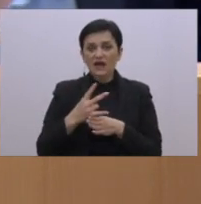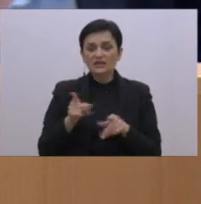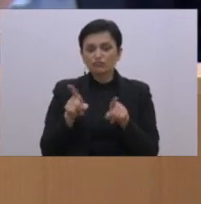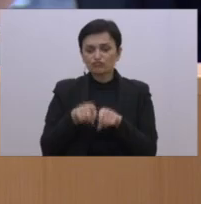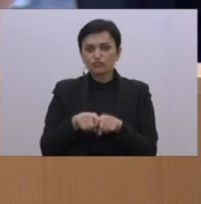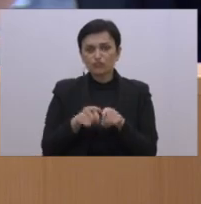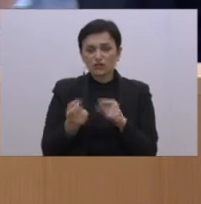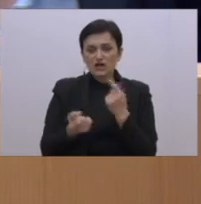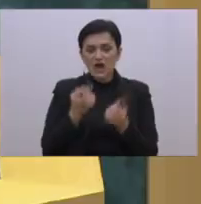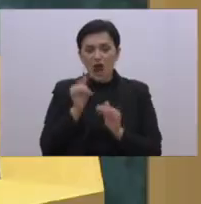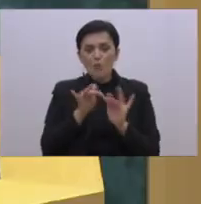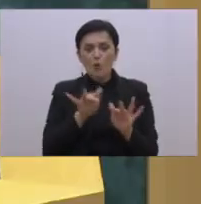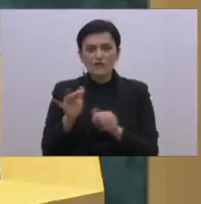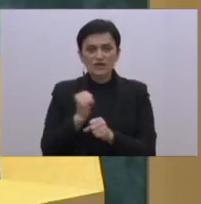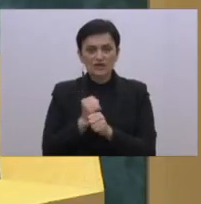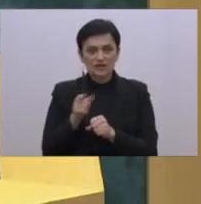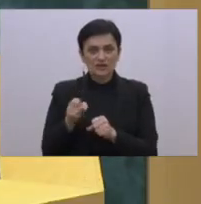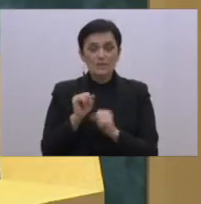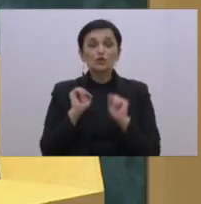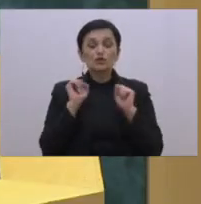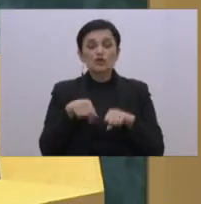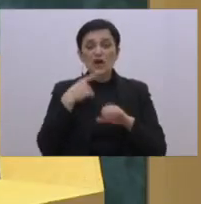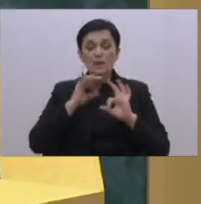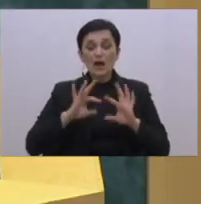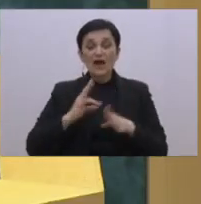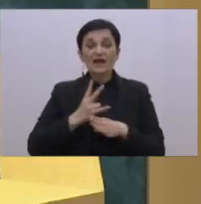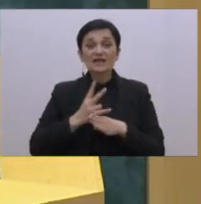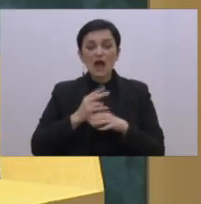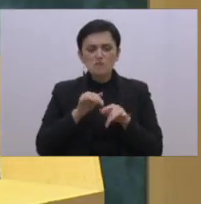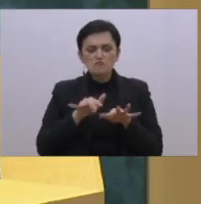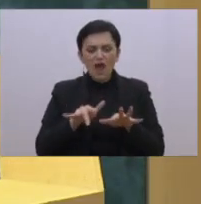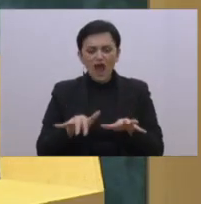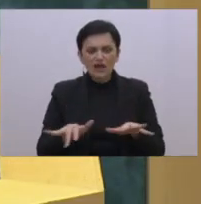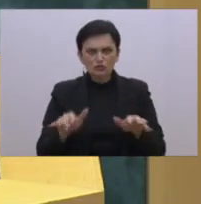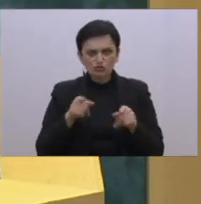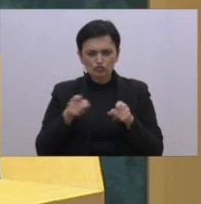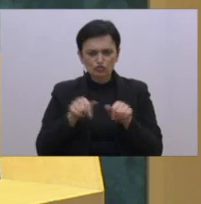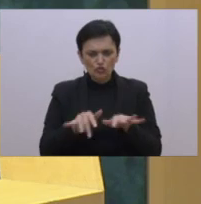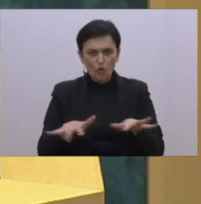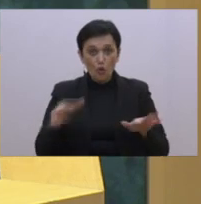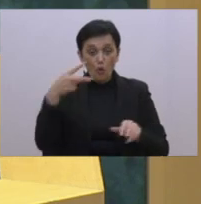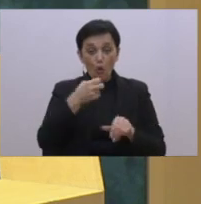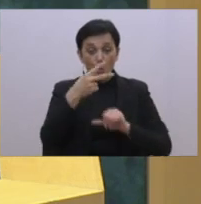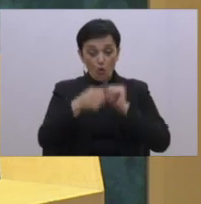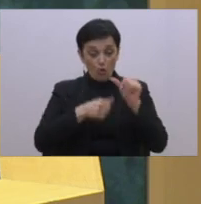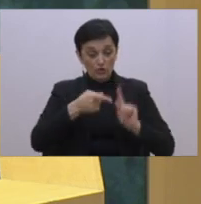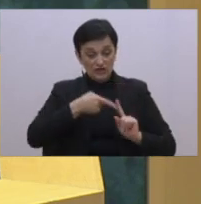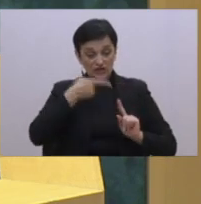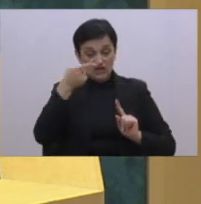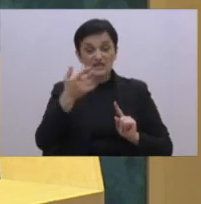ამგვარი გამოვლინებითაა დაკავებული. შეიძლება ითქვას, რომ რადიკალიზმის ფესვები კიდევ უფრო შორს მიდის. 2012 წლის შემდეგ